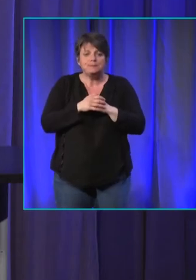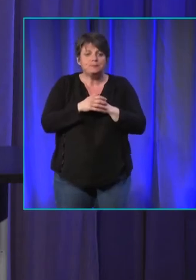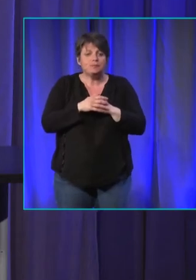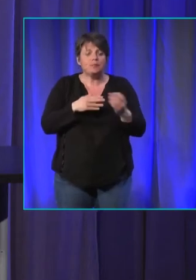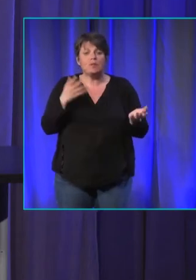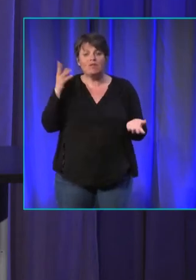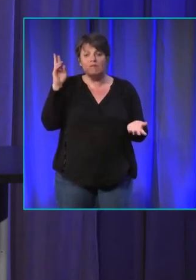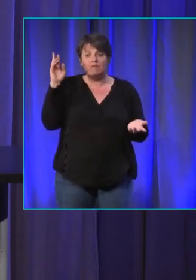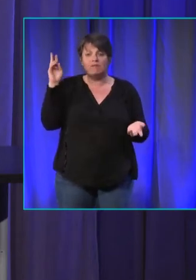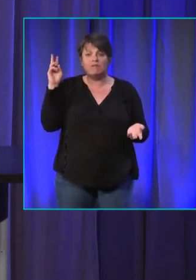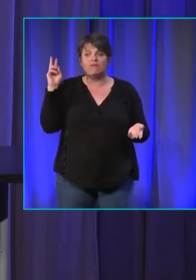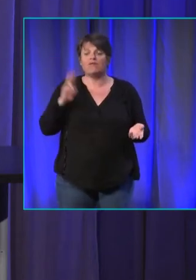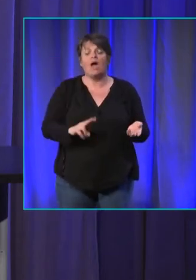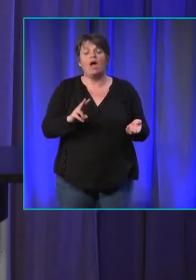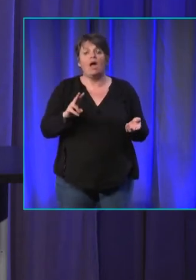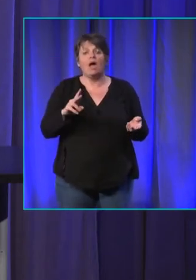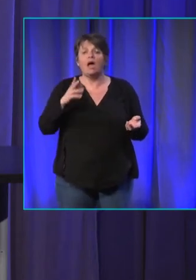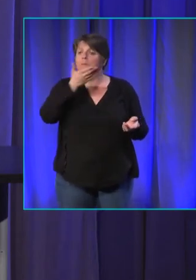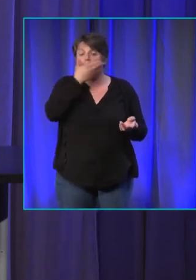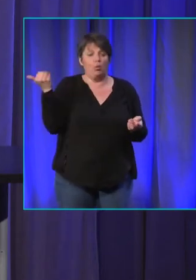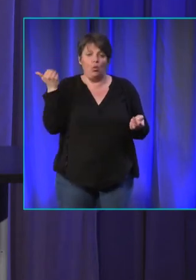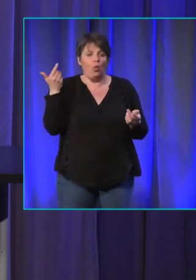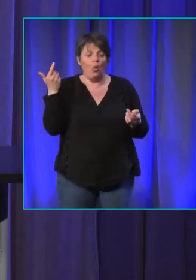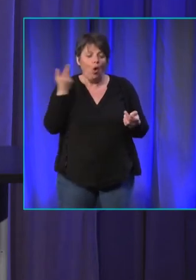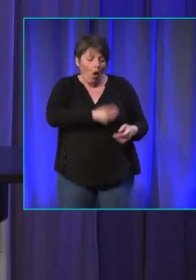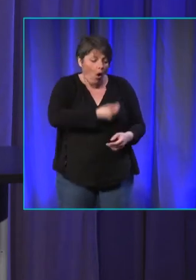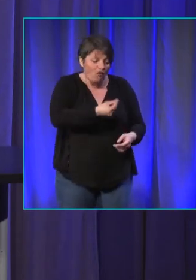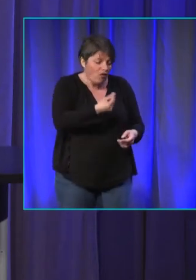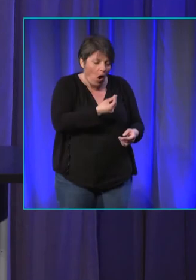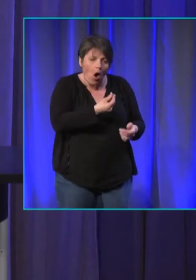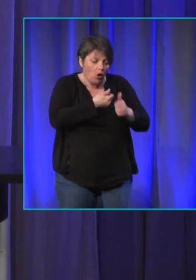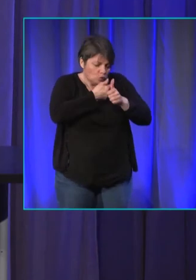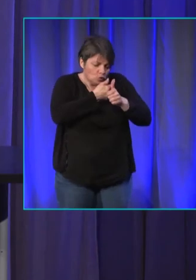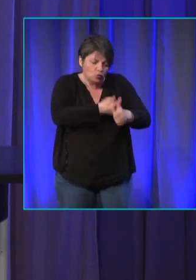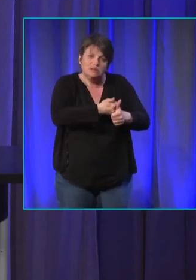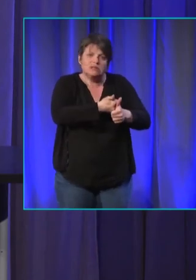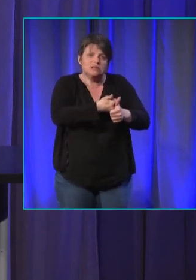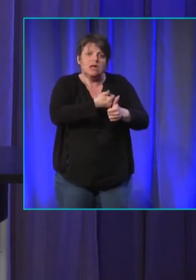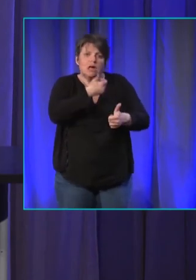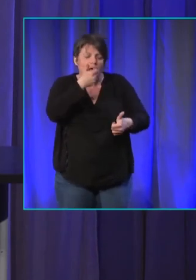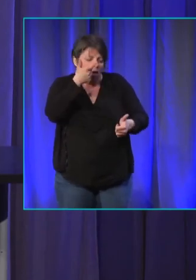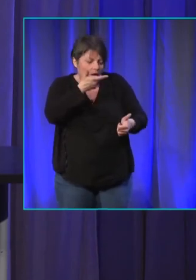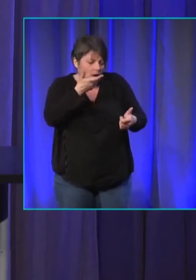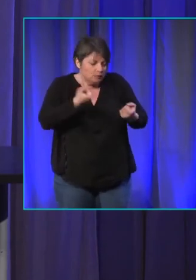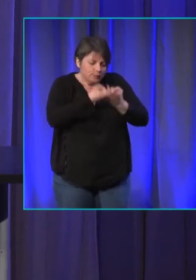quoi qu'il en soit, vaut mieux être régulier sur le développement de l'enfant, vaut mieux quand même qu'il fasse de l'aérobie tôt.